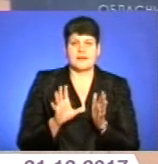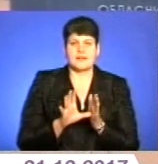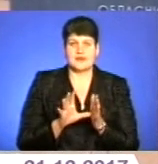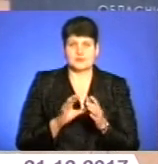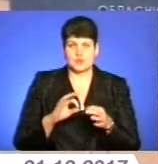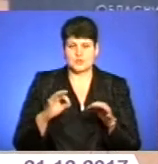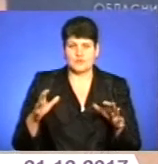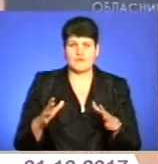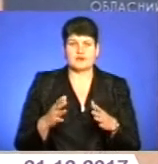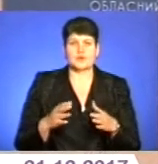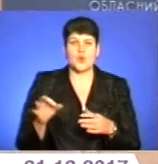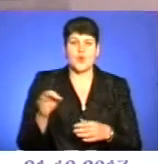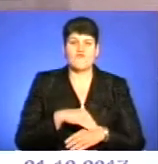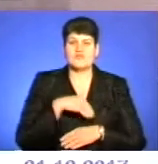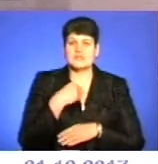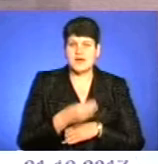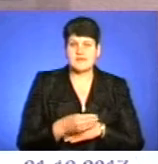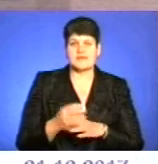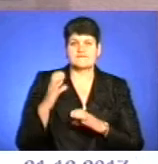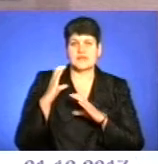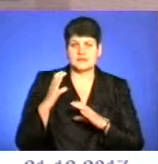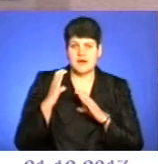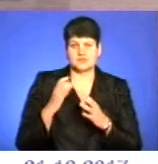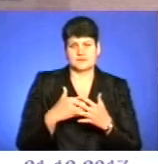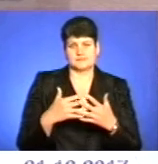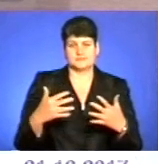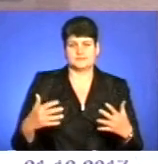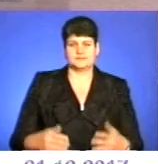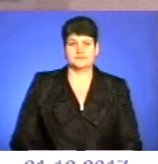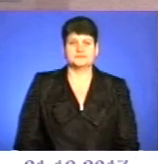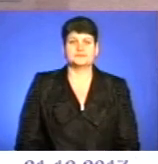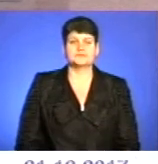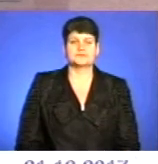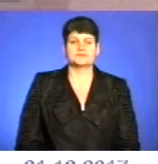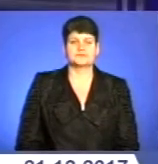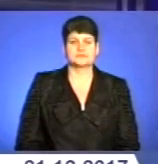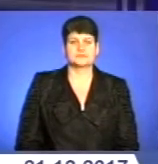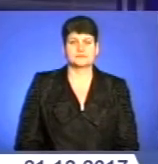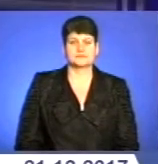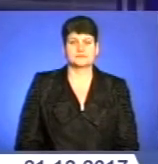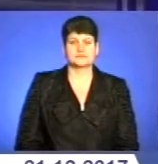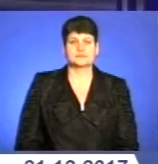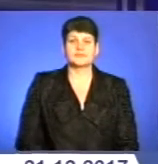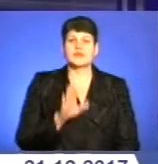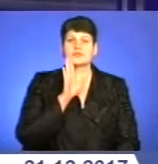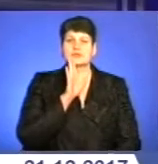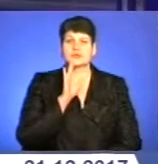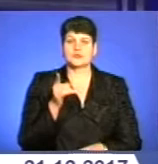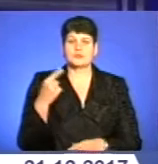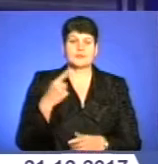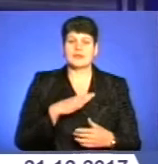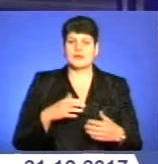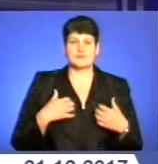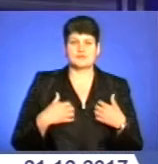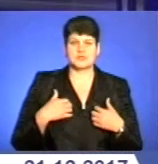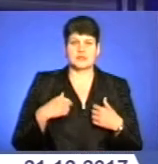офіціантів, вантажників та операторів котелень. Ірина Терлюк, Андрій Прокопів, Вісті ТТБ. Жінки Тернопільщини не